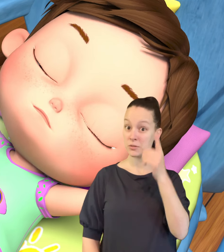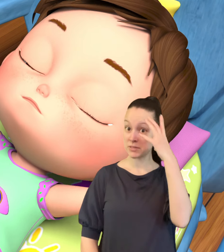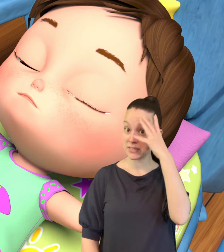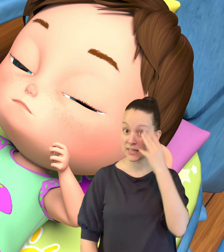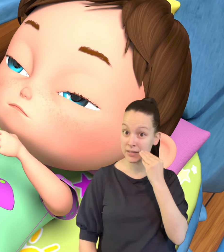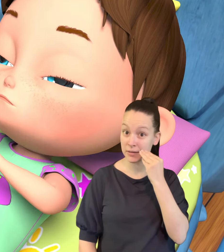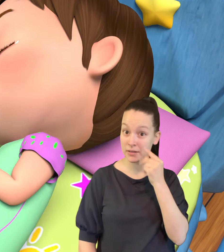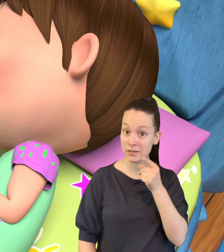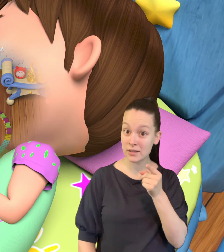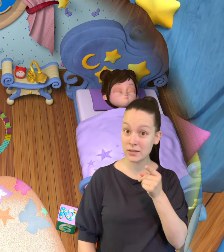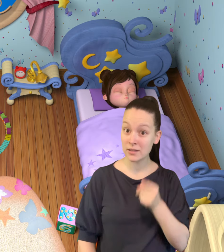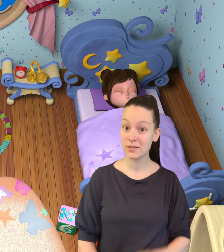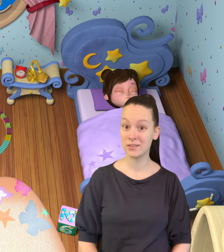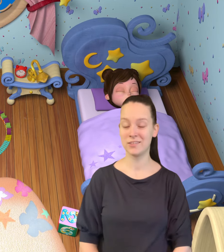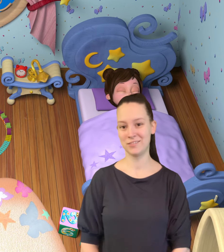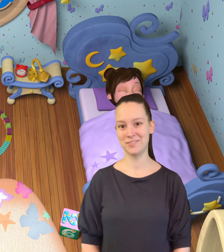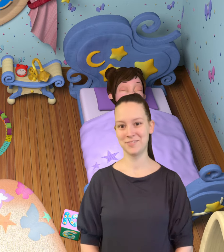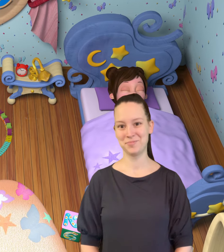寝ている